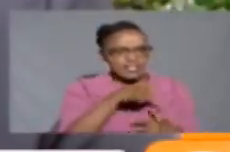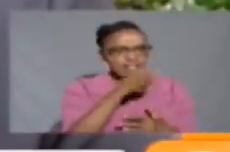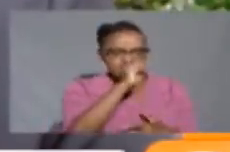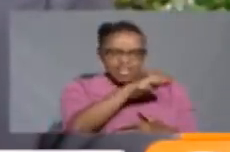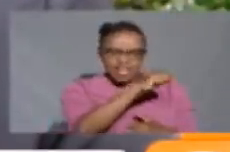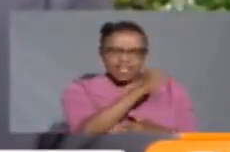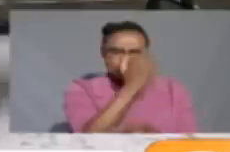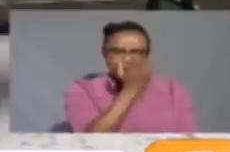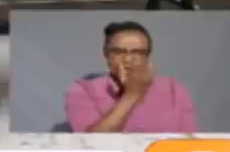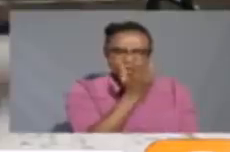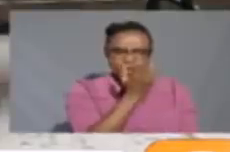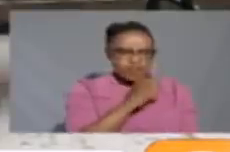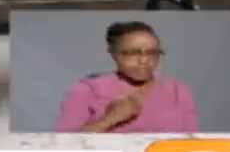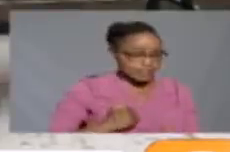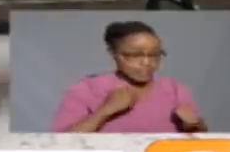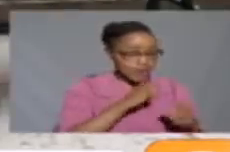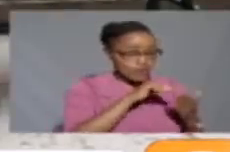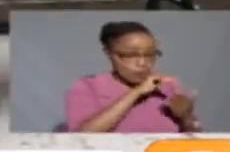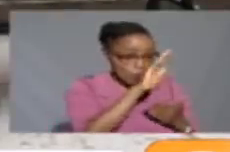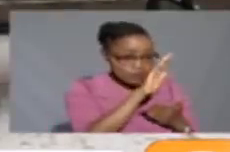because Jeff,